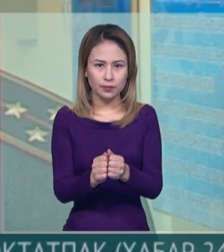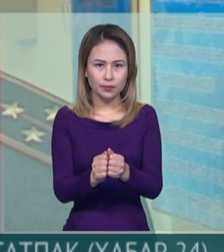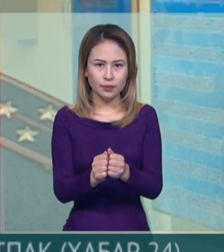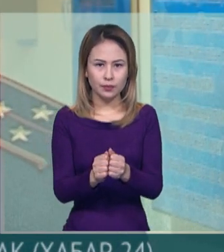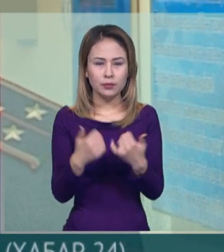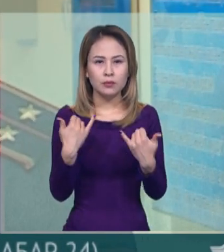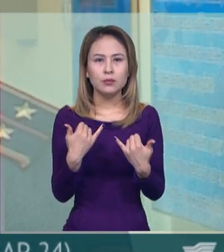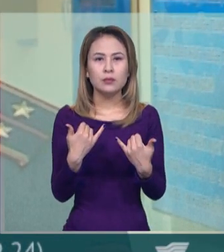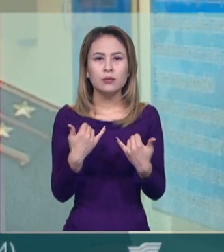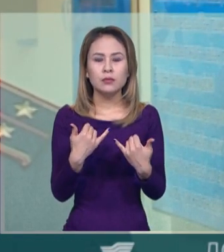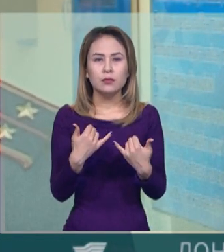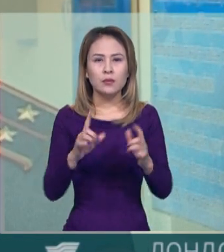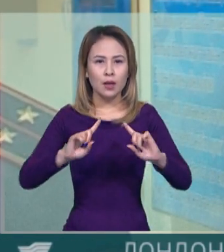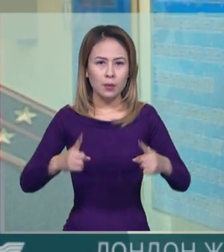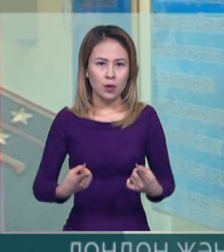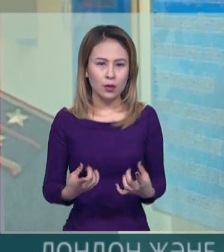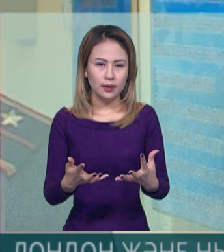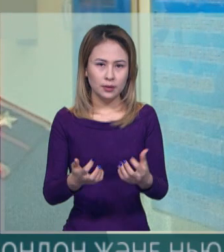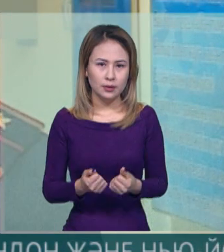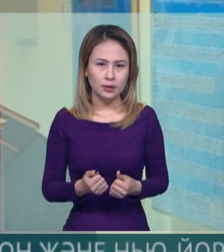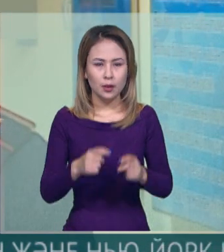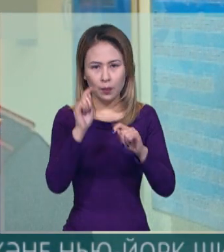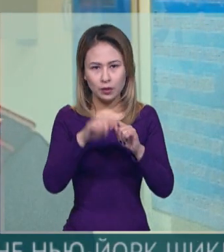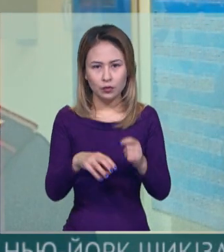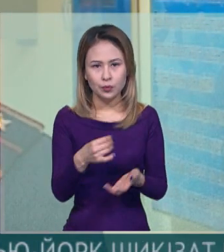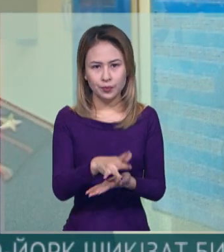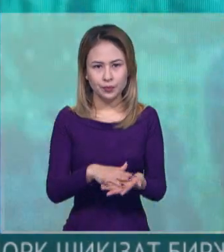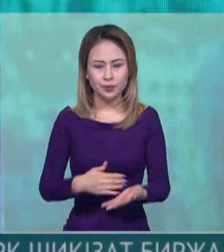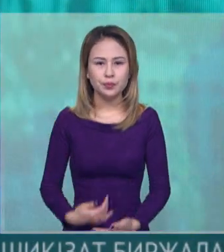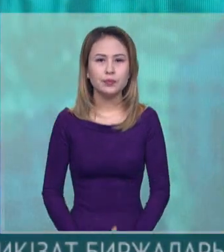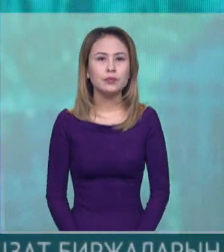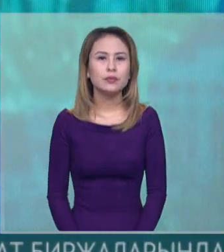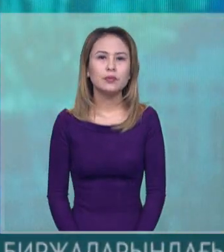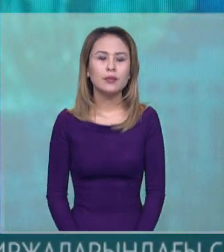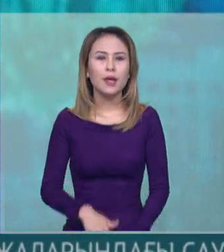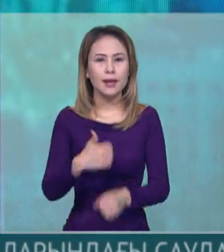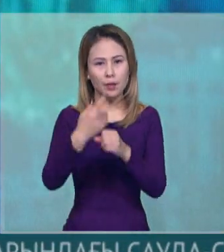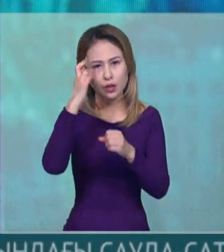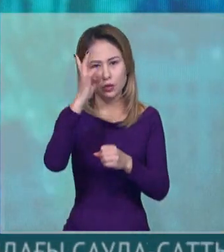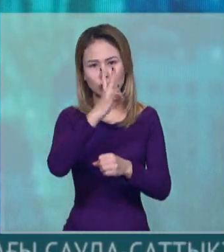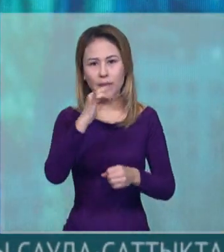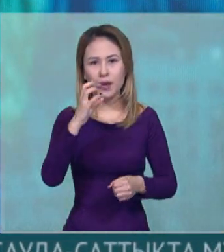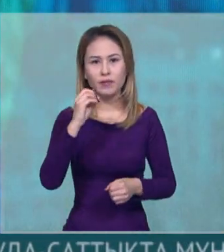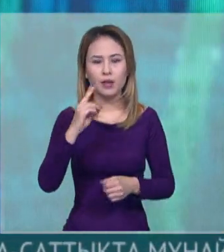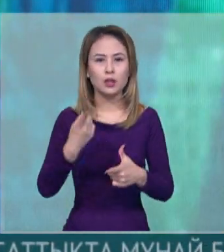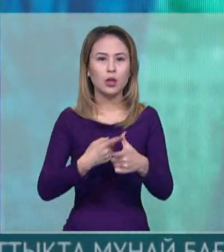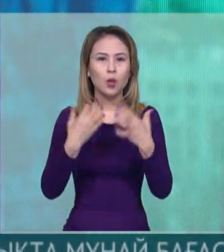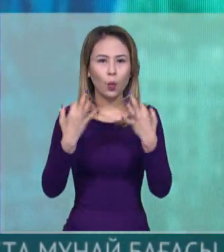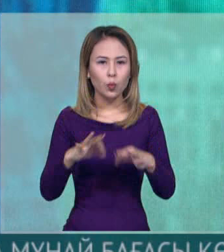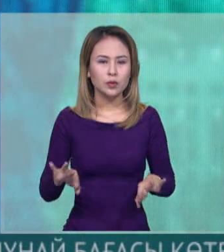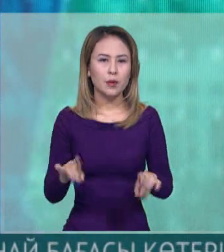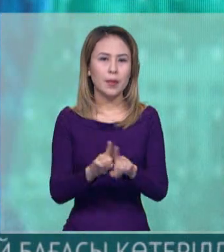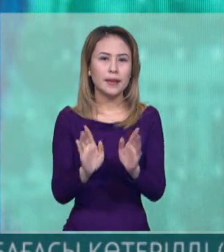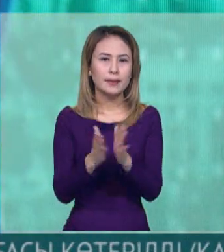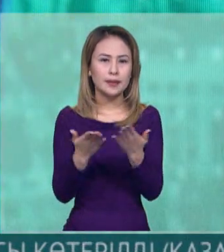қазір қамауға алынды, тергеу жұмыстары жүргізіліп жатыр. Елбасы Нұрсұлтан Назарбаевтың тәуелсіздік дәуірі